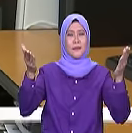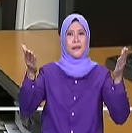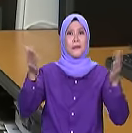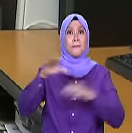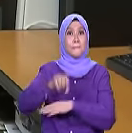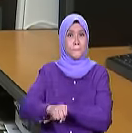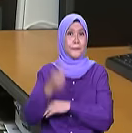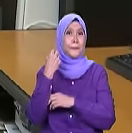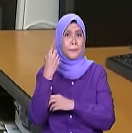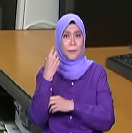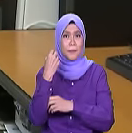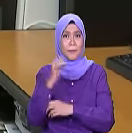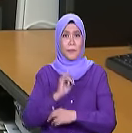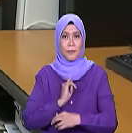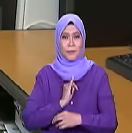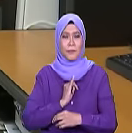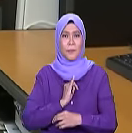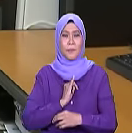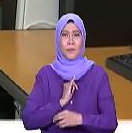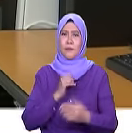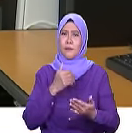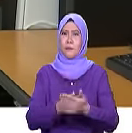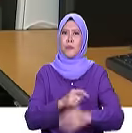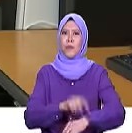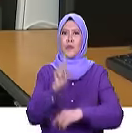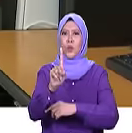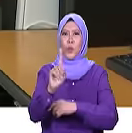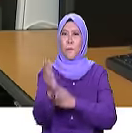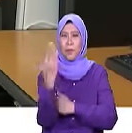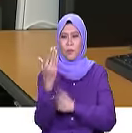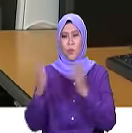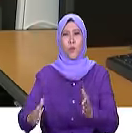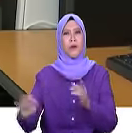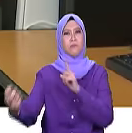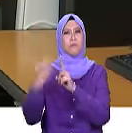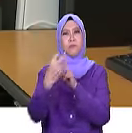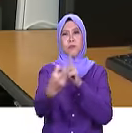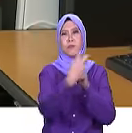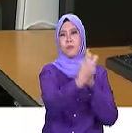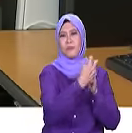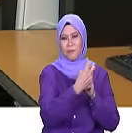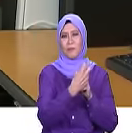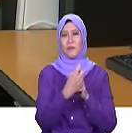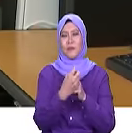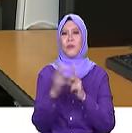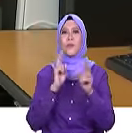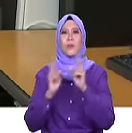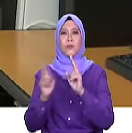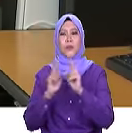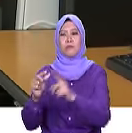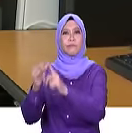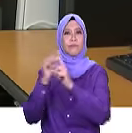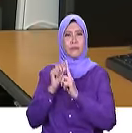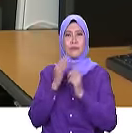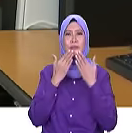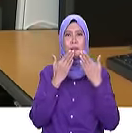pun orang kata sampai pukul 1 pagi melayan WhatsApp-WhatsApp daripada peneroka mengucapkan terima kasih kepada